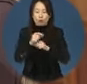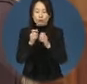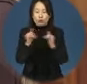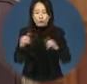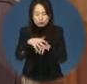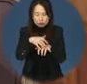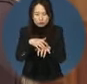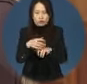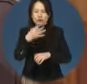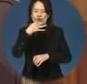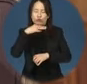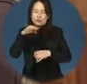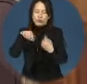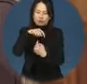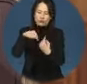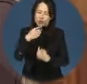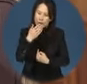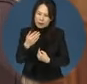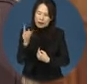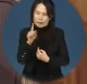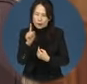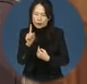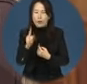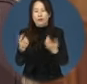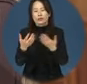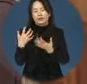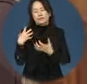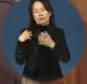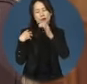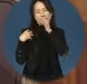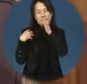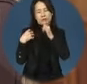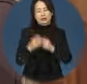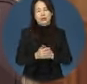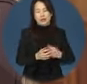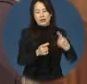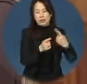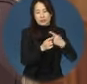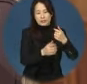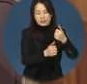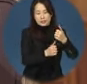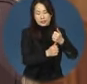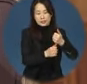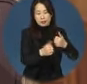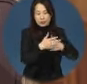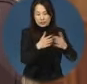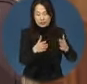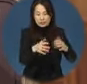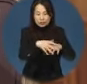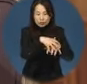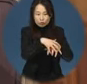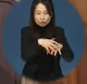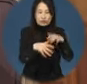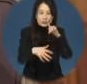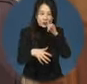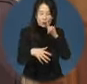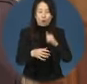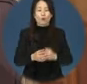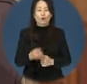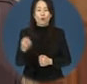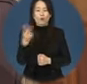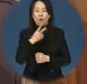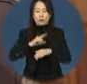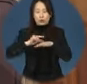할 수 있는지 등등을 하고 있어서 예 1 차 와인 실에서 는 그런 조직 있고 또 한편으로는